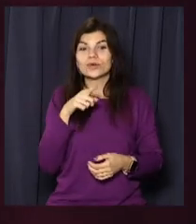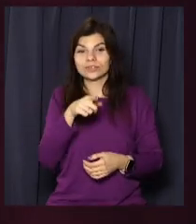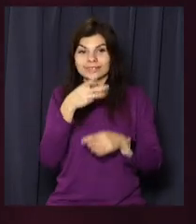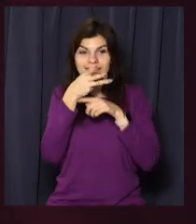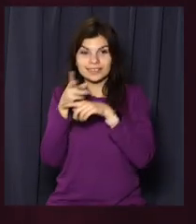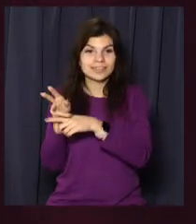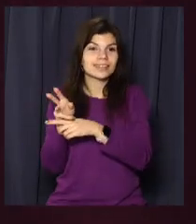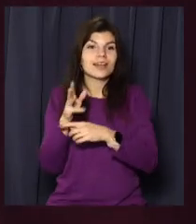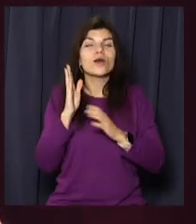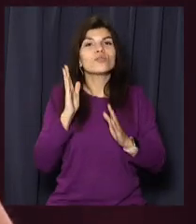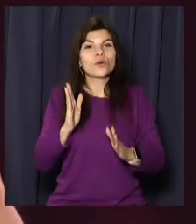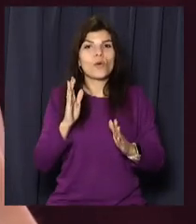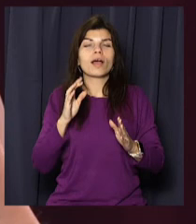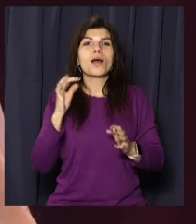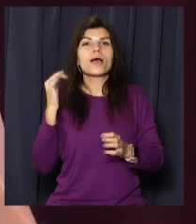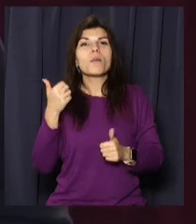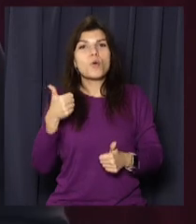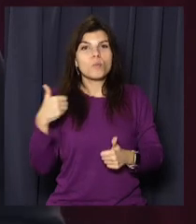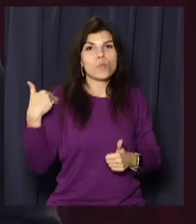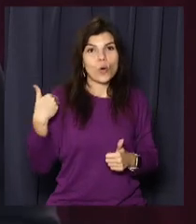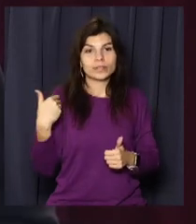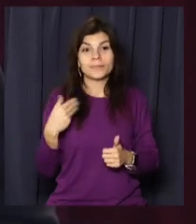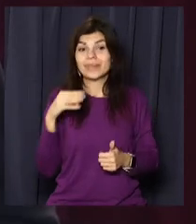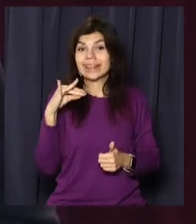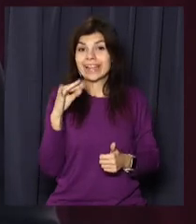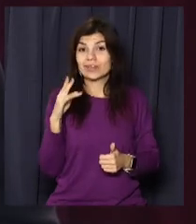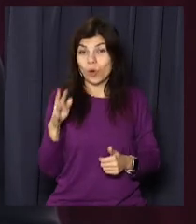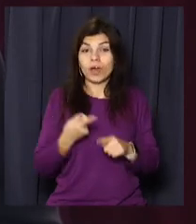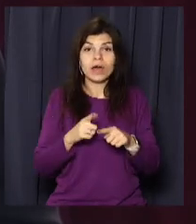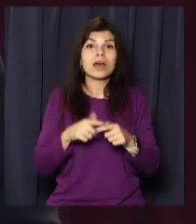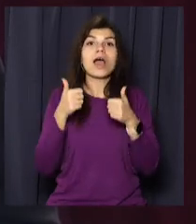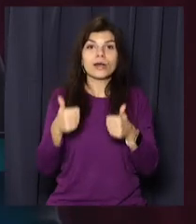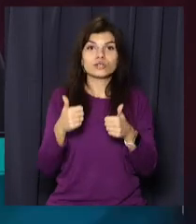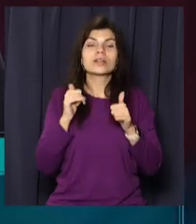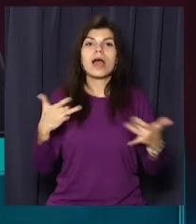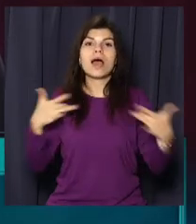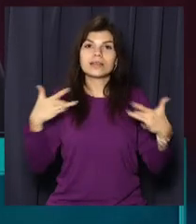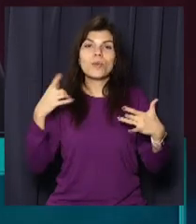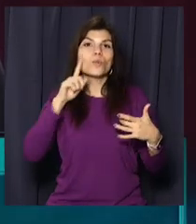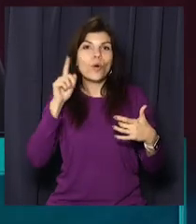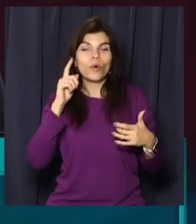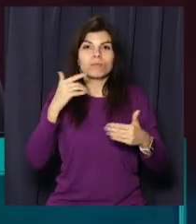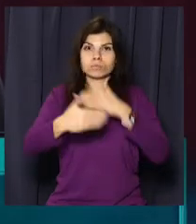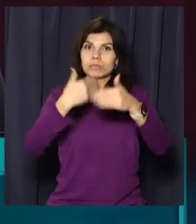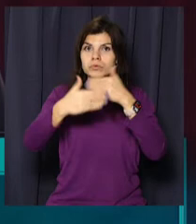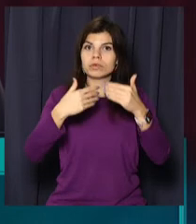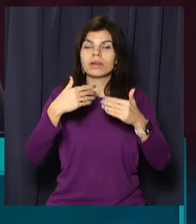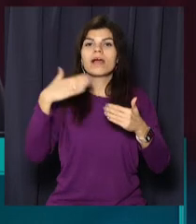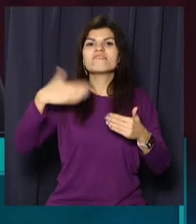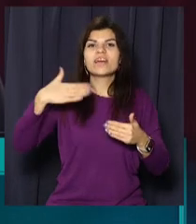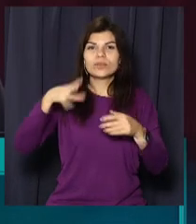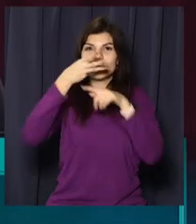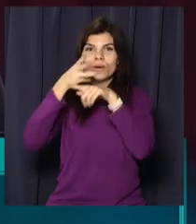лише добре, розумне та позитивне. TikTok – це хороше продвіження для артистів молодих, для починаючих